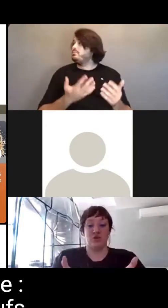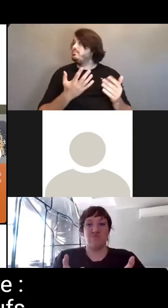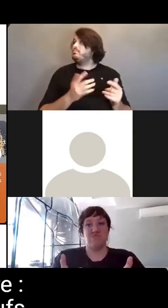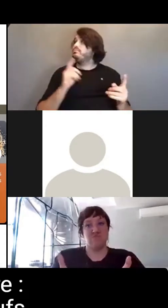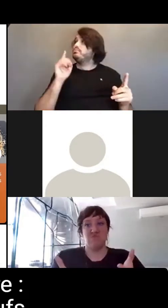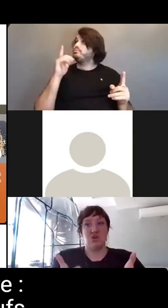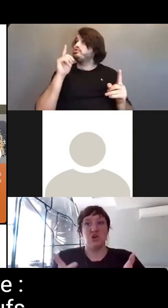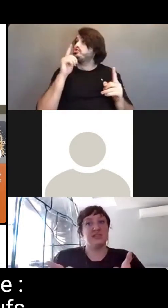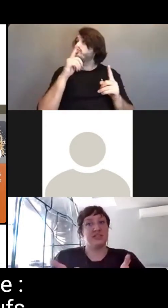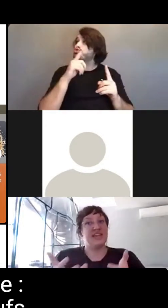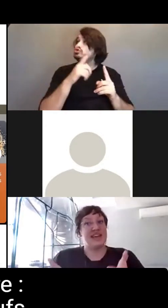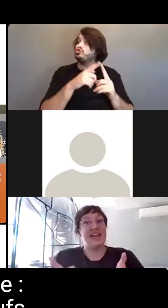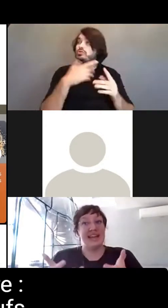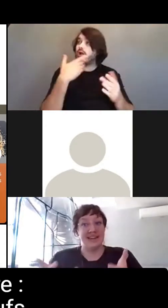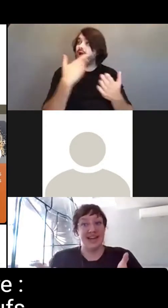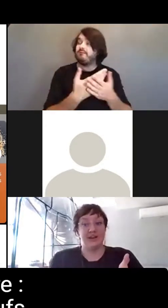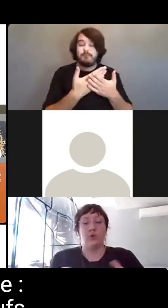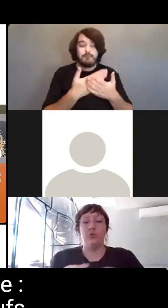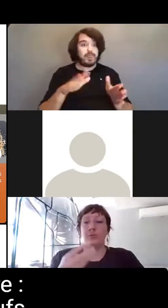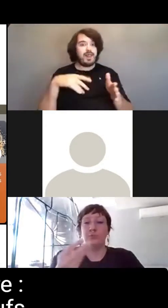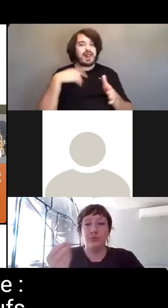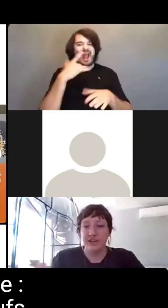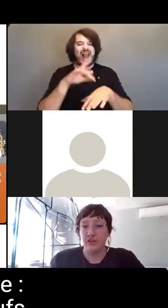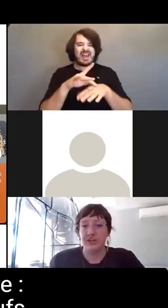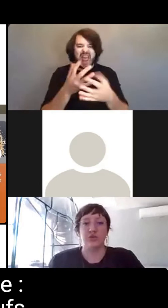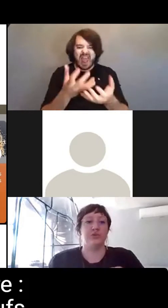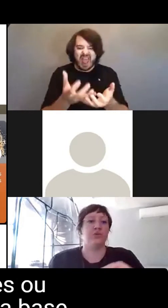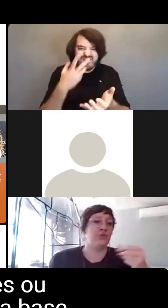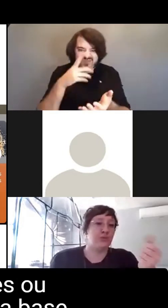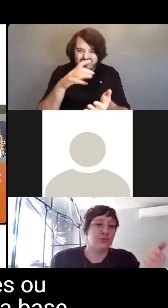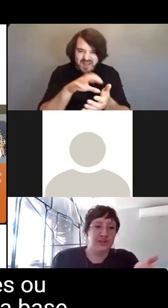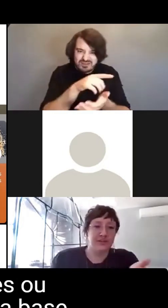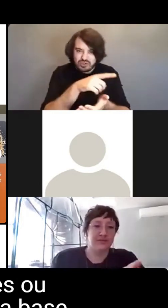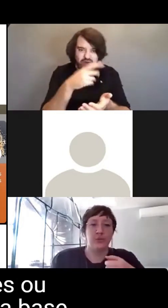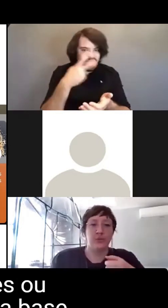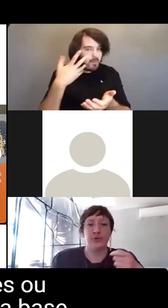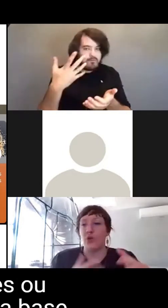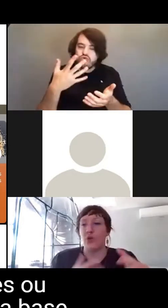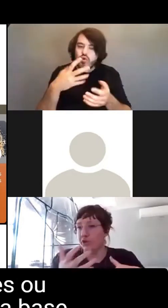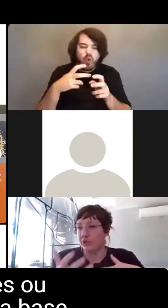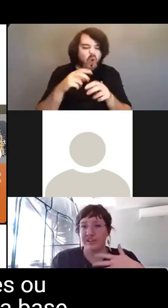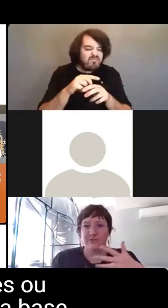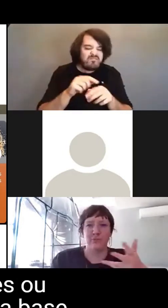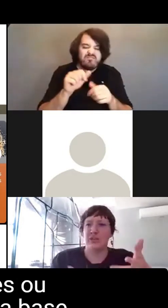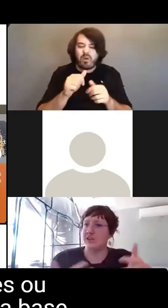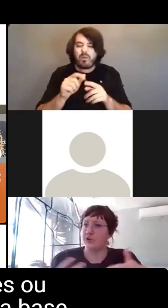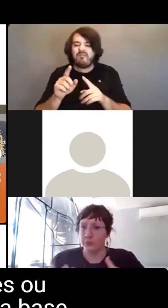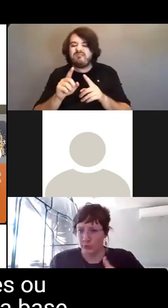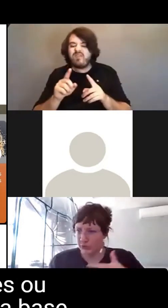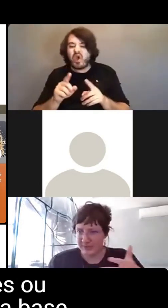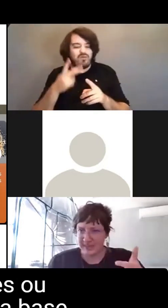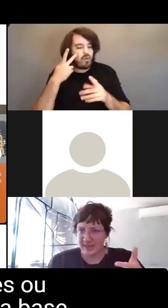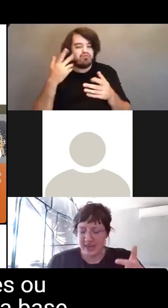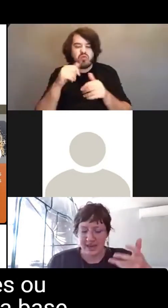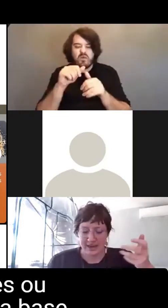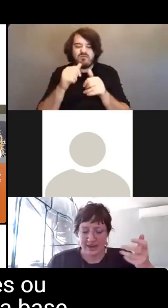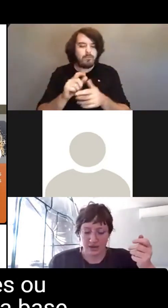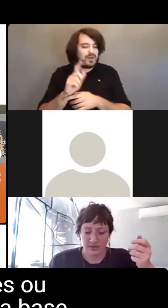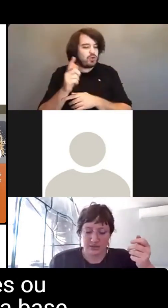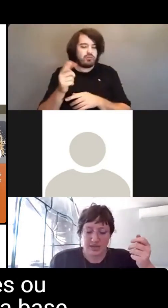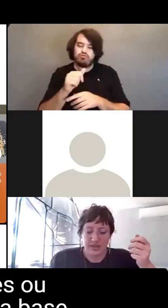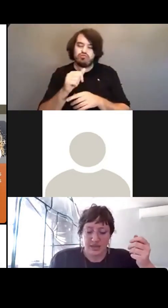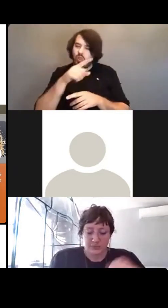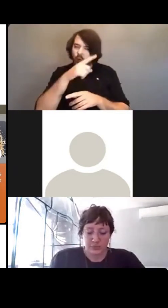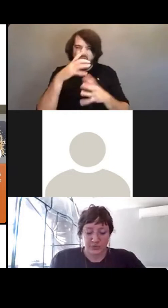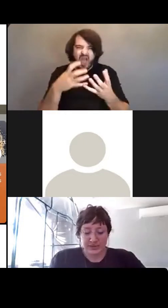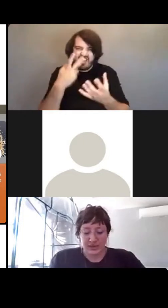devienne comme que ça ait l'air de la terre. Là. On ne voit plus les coquilles d'œufs, on ne voit plus les formes de feuilles ou les formes de légumes qu'on a mis à la